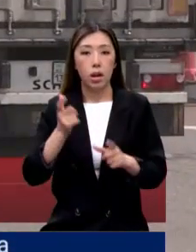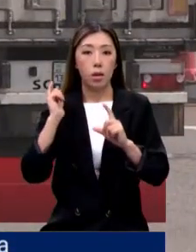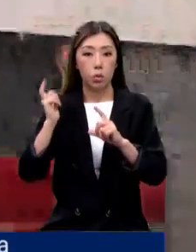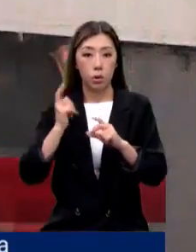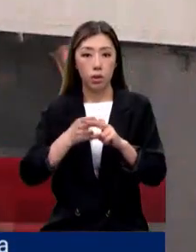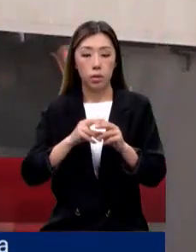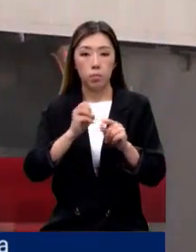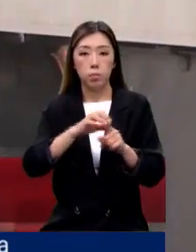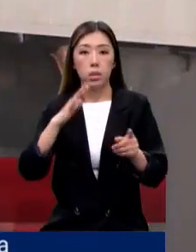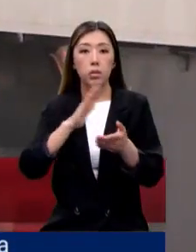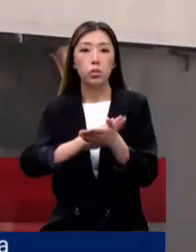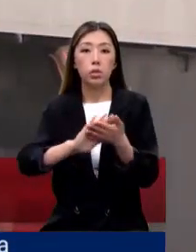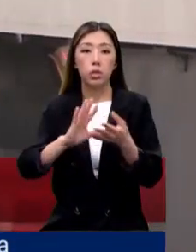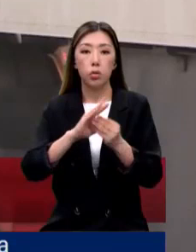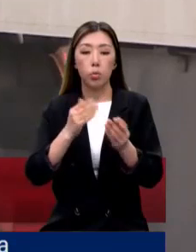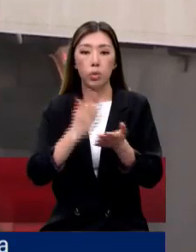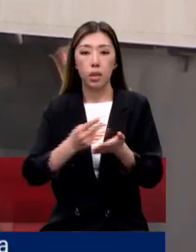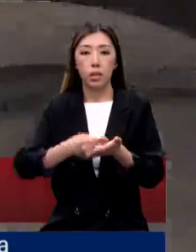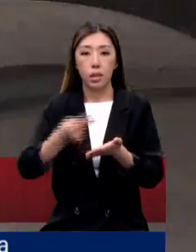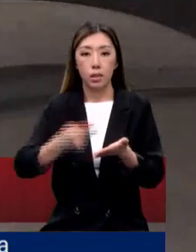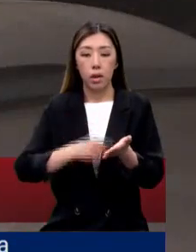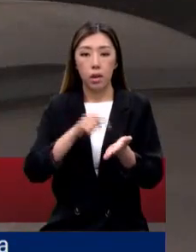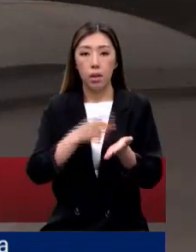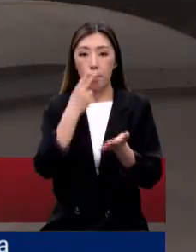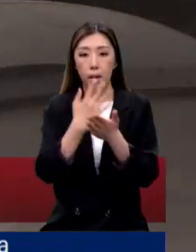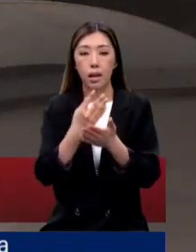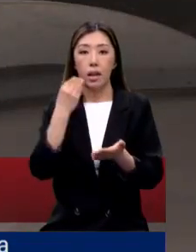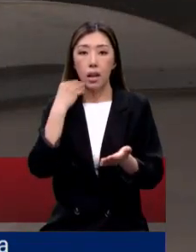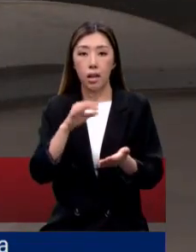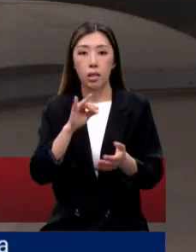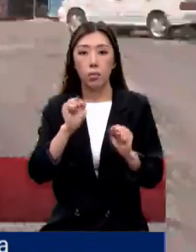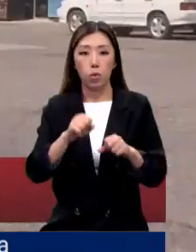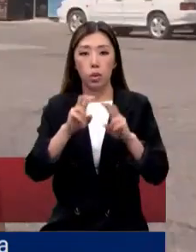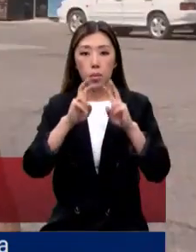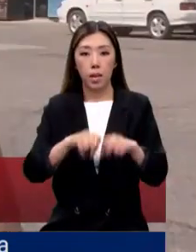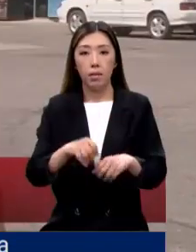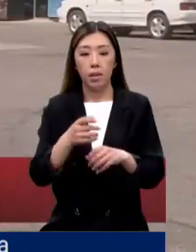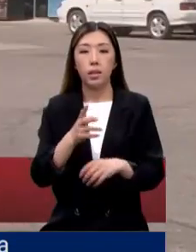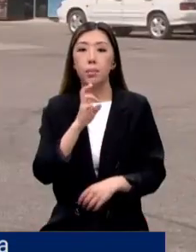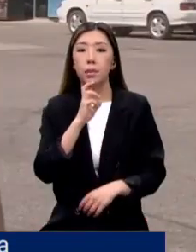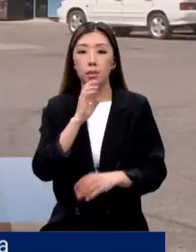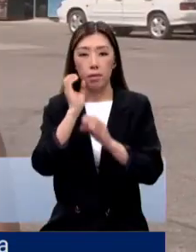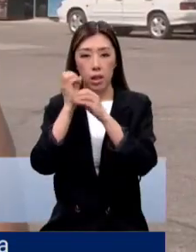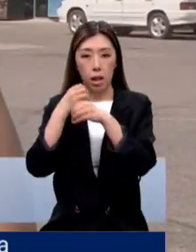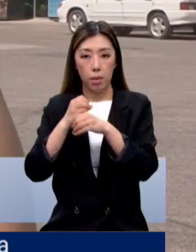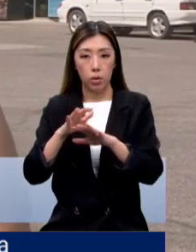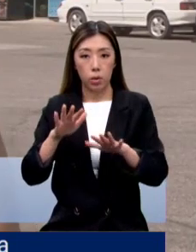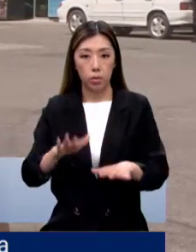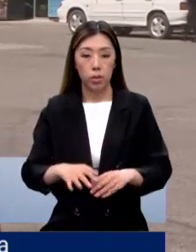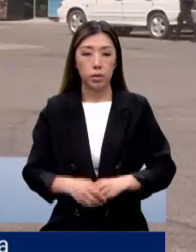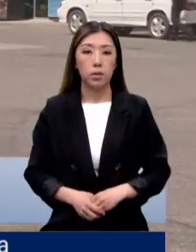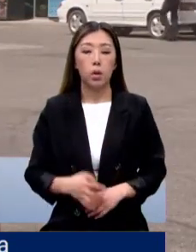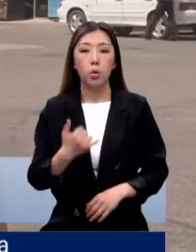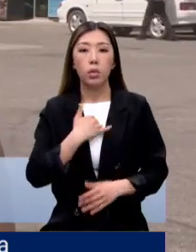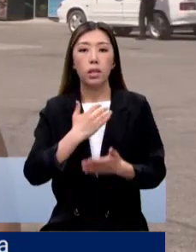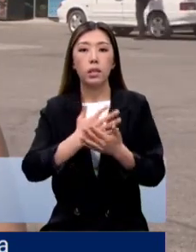готовы предоставить сертификат качества, да и при желании клиента проверить бензин в лаборатории. У нас многоуровневая система проверки качества